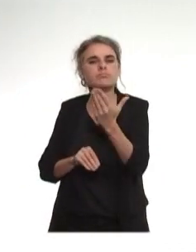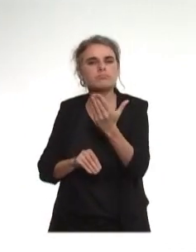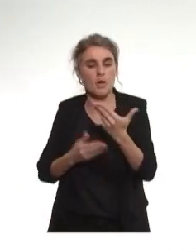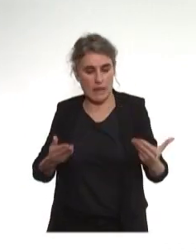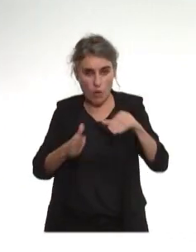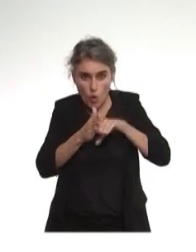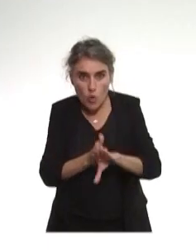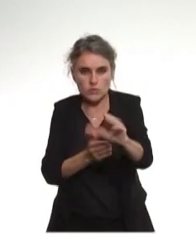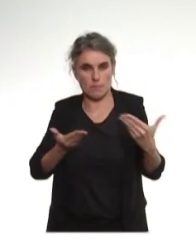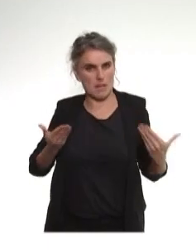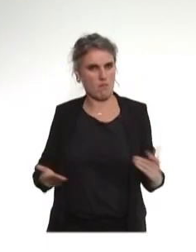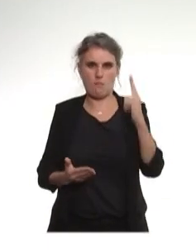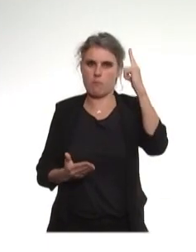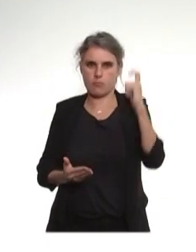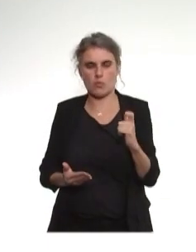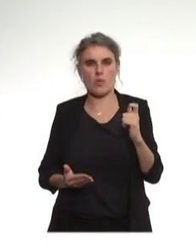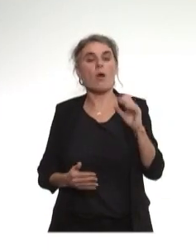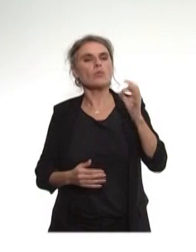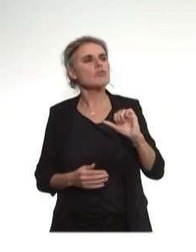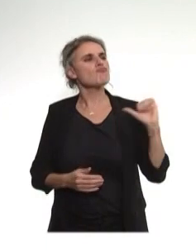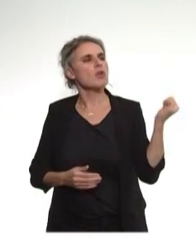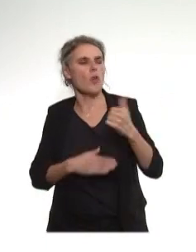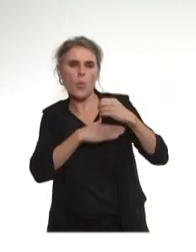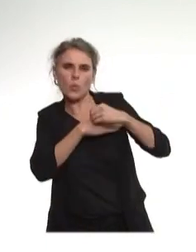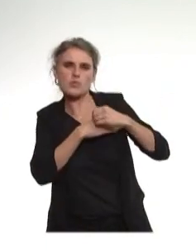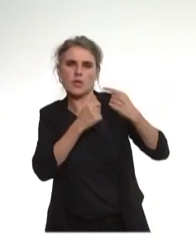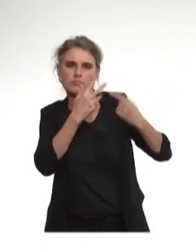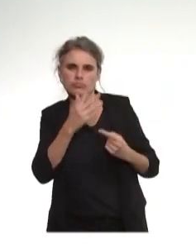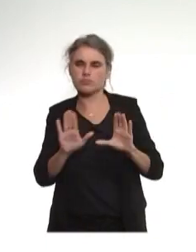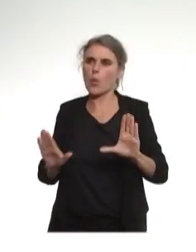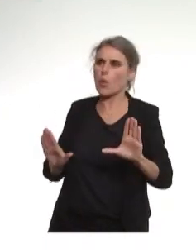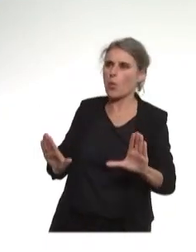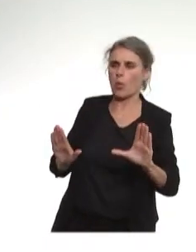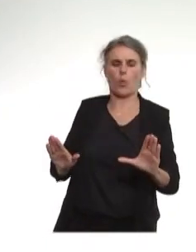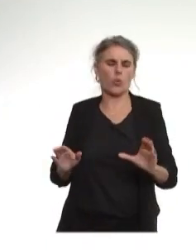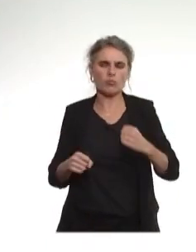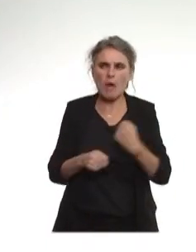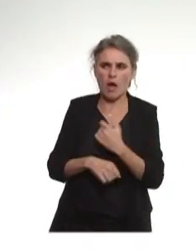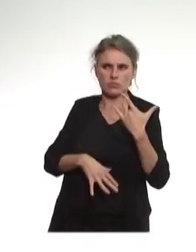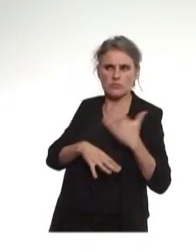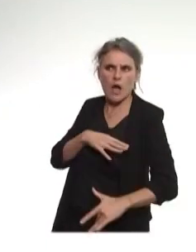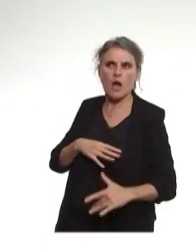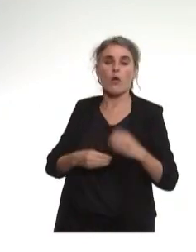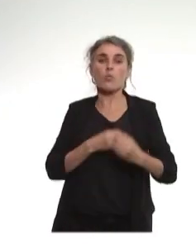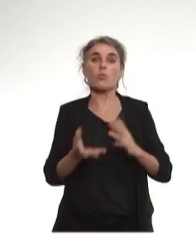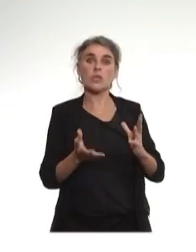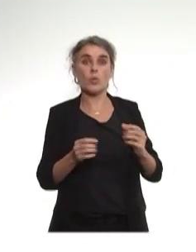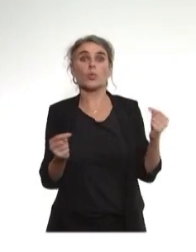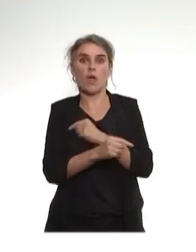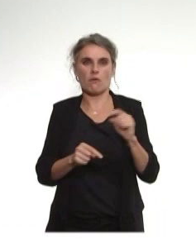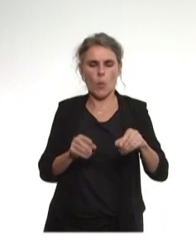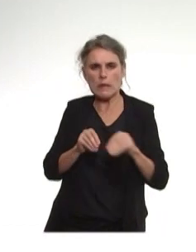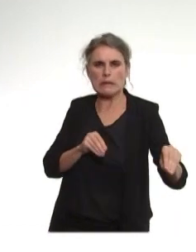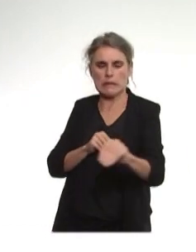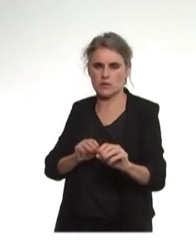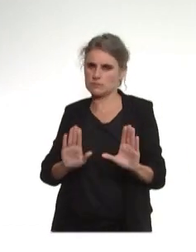maintenant j'entends les bons conseils des uns et des autres qui me disent c'est jamais maintenant il fallait le faire plus tôt où il faudrait le faire plus tard bien moi